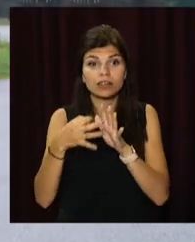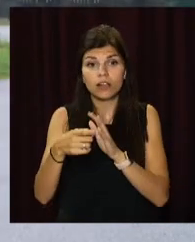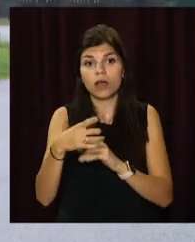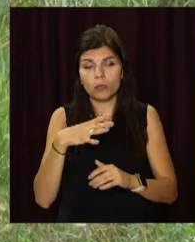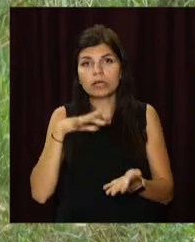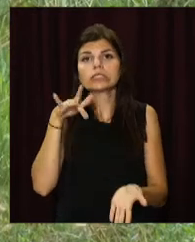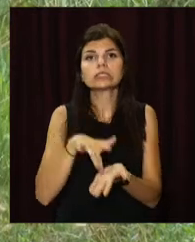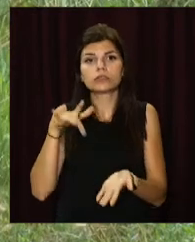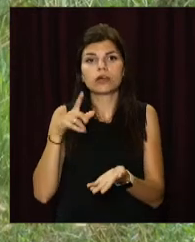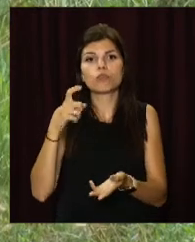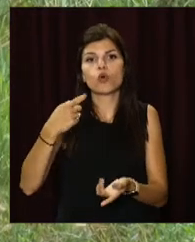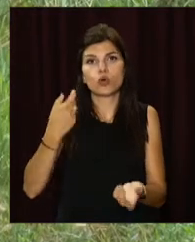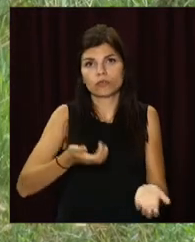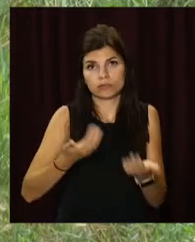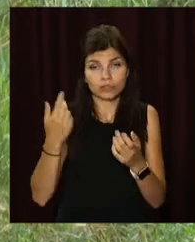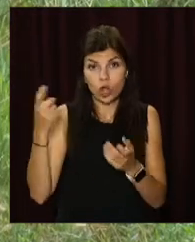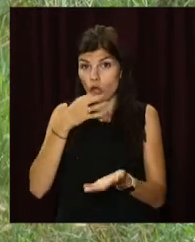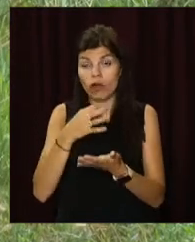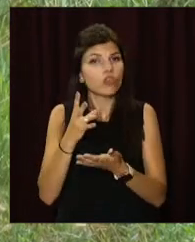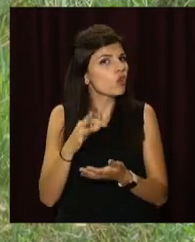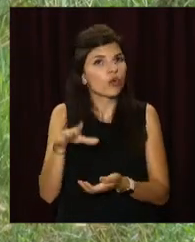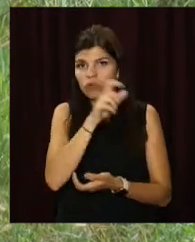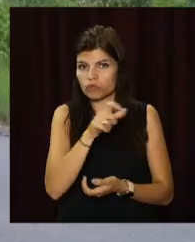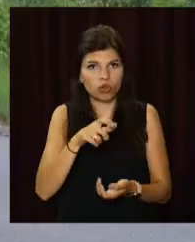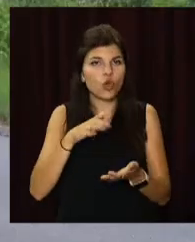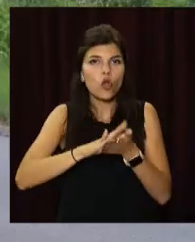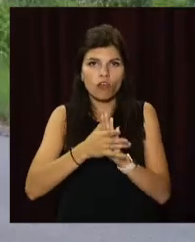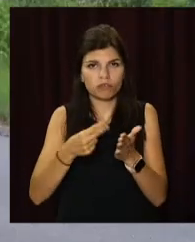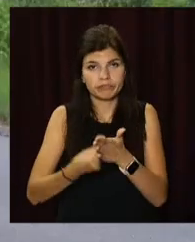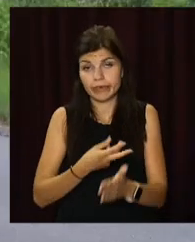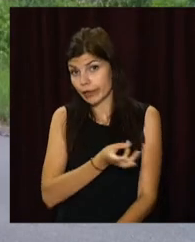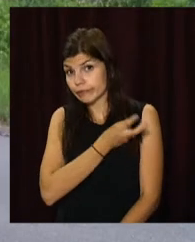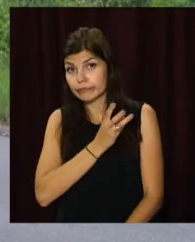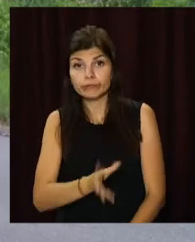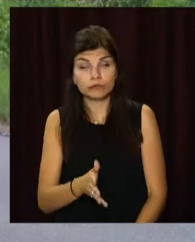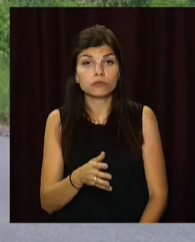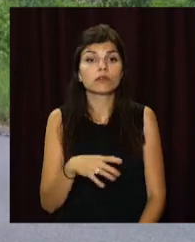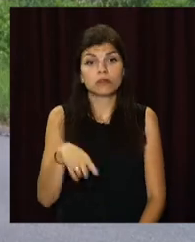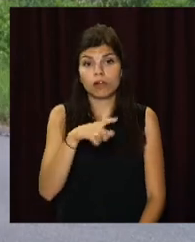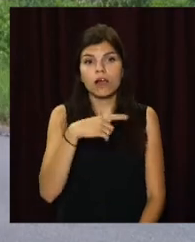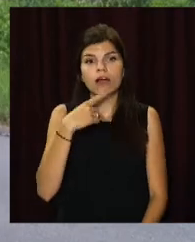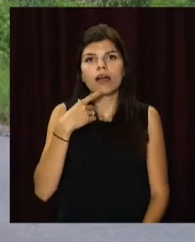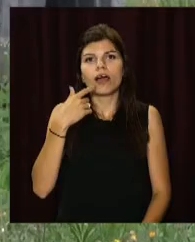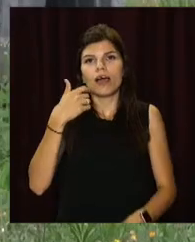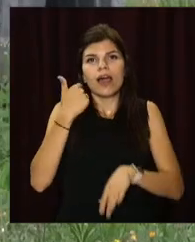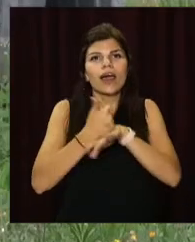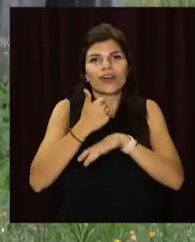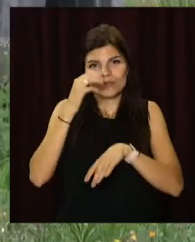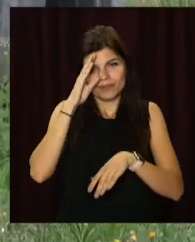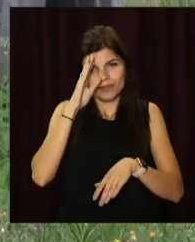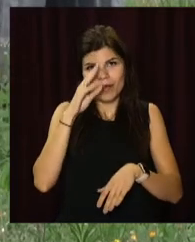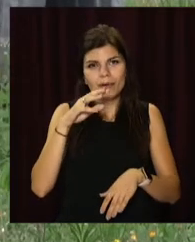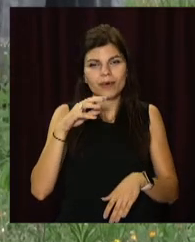налагодили централізований вивіз сміття. Проте не всі місцеві укладають угоди, говорить обухівський селищний голова Василь Гесь. Зараз у